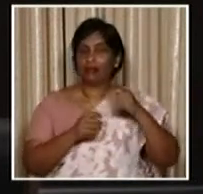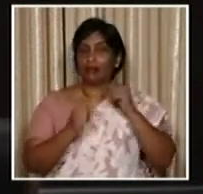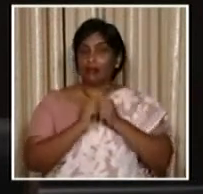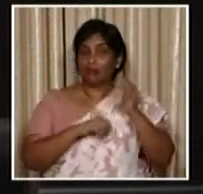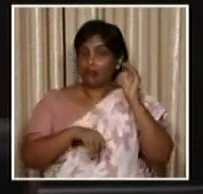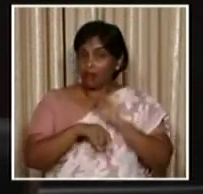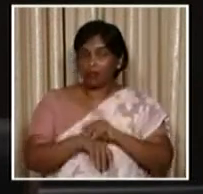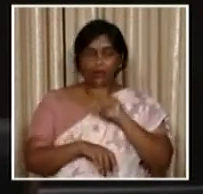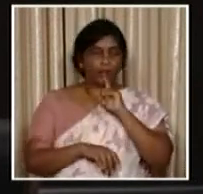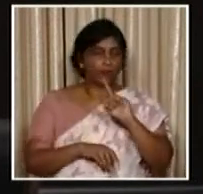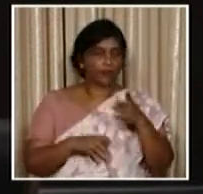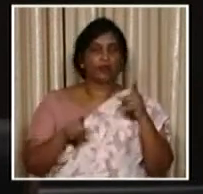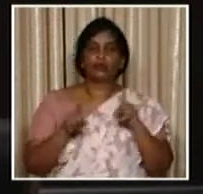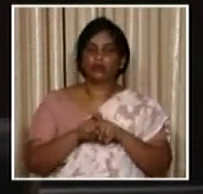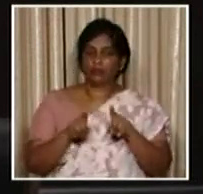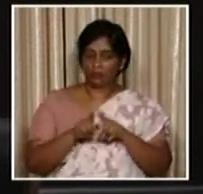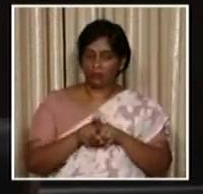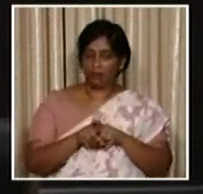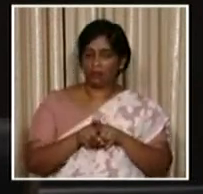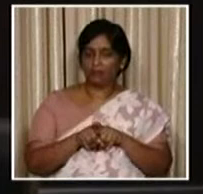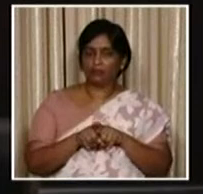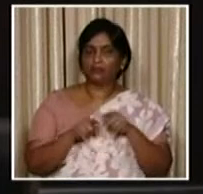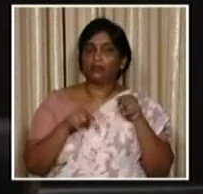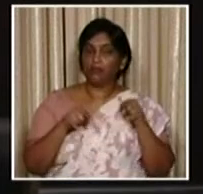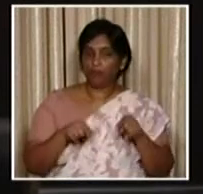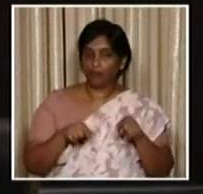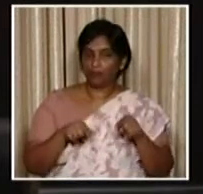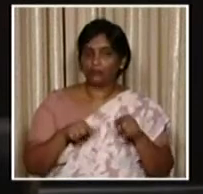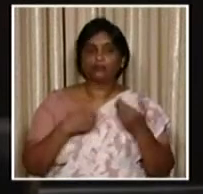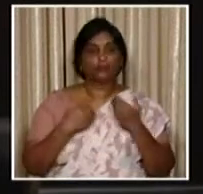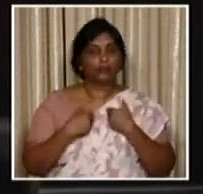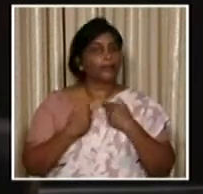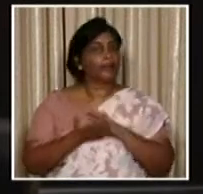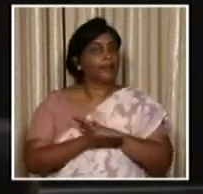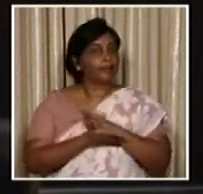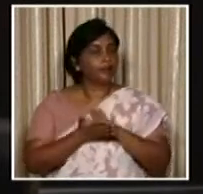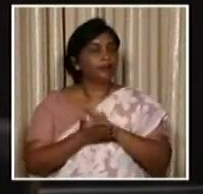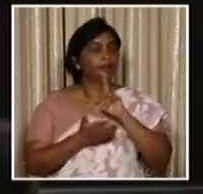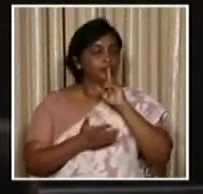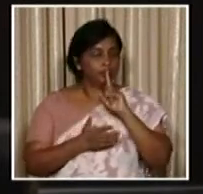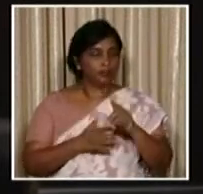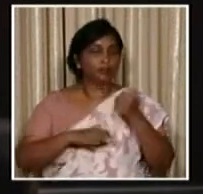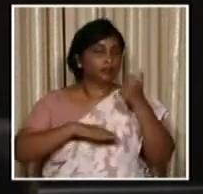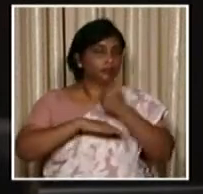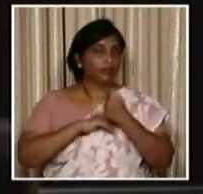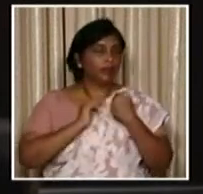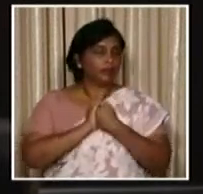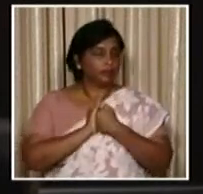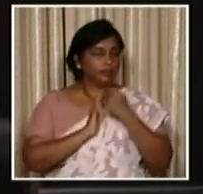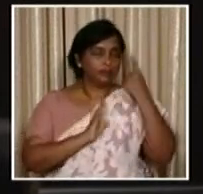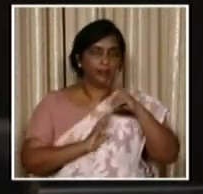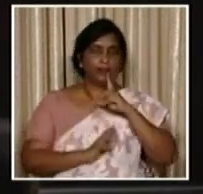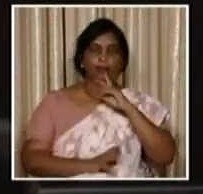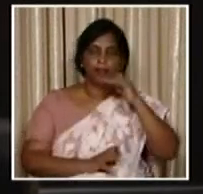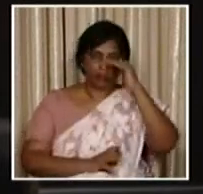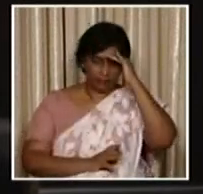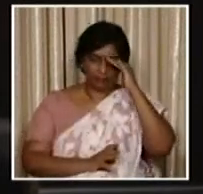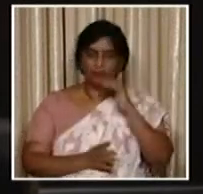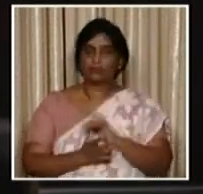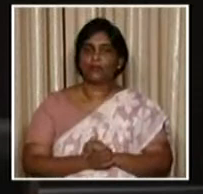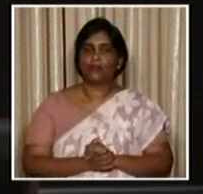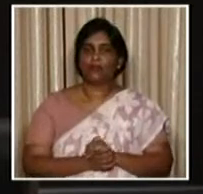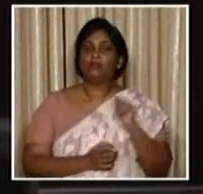වුණා කියන එක කිව්වේ නැහැ ඒ නිසා මෙතනදී අපි පැහැදිලි කරගන්න ඕනා මූලාසනේ ගරු නියෝජ්‍ය කතානායක